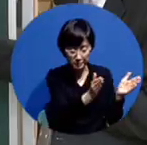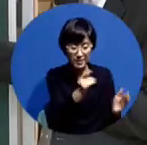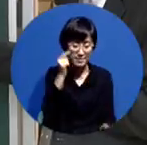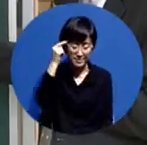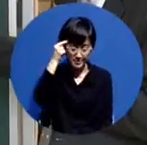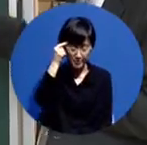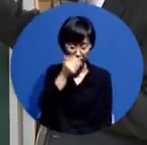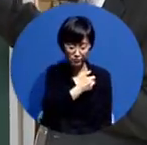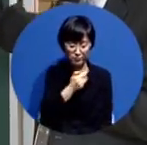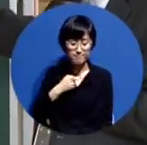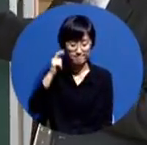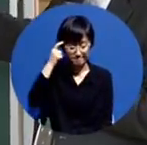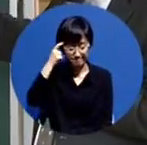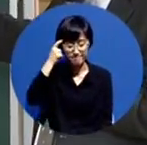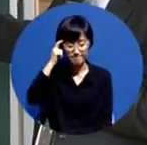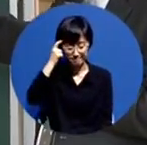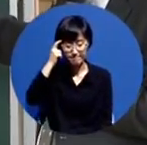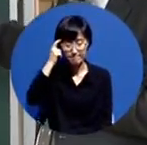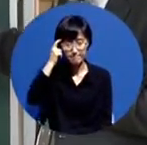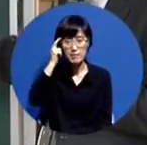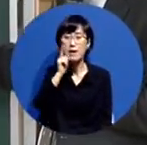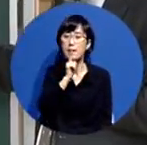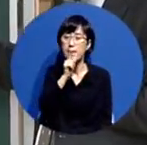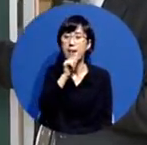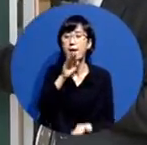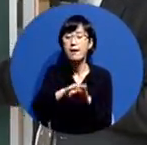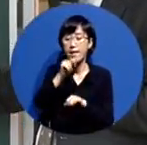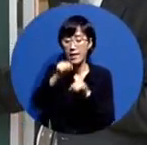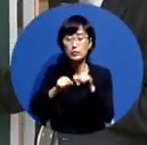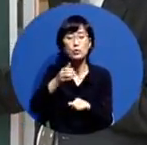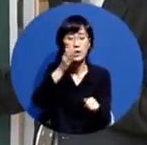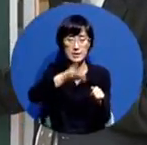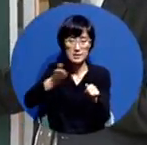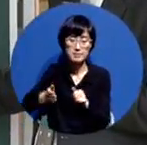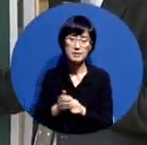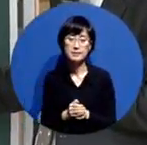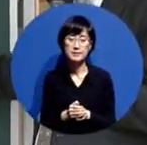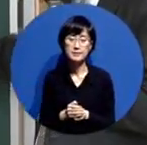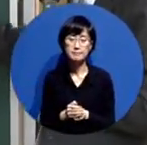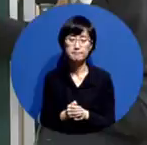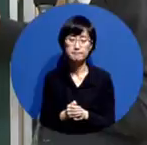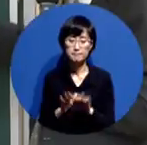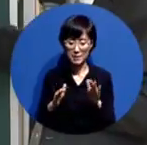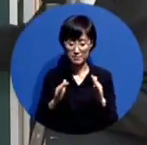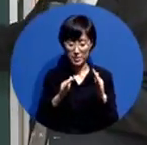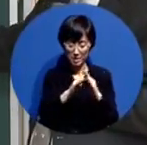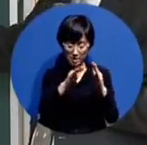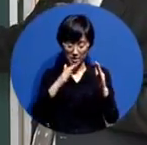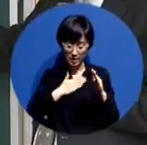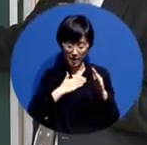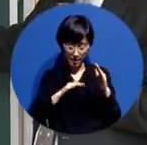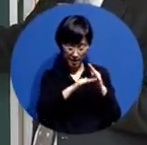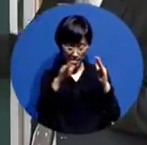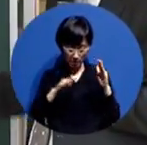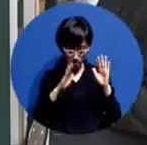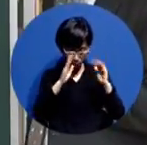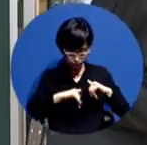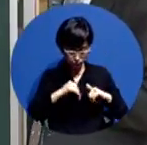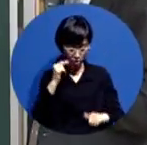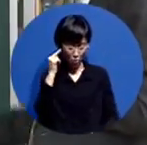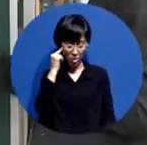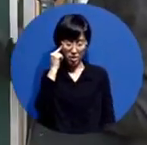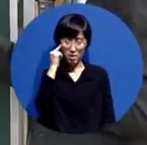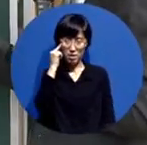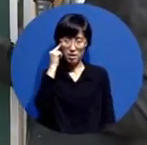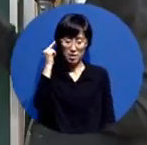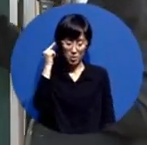吗 새롭게시작해 重新开始吧 왜무너졌는지 为何倒塌的 왜틈이이렇게생기는지 为何给撒旦留了空子 우